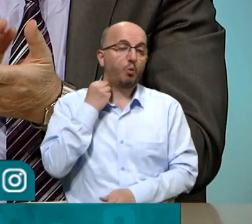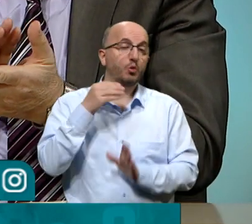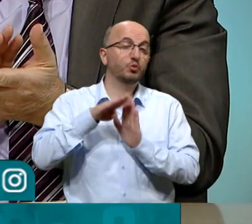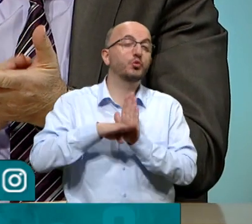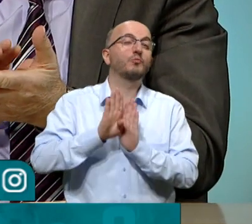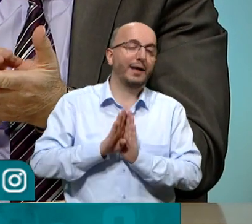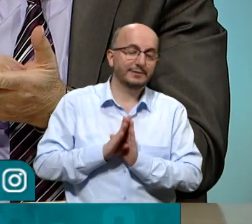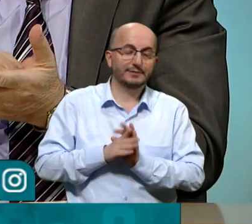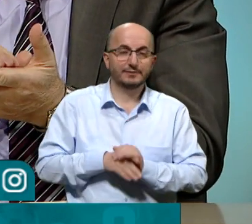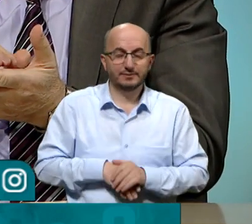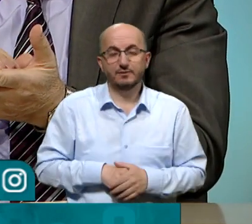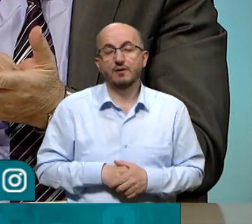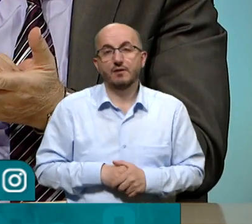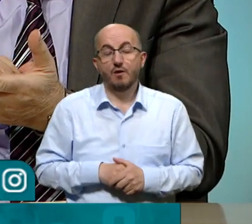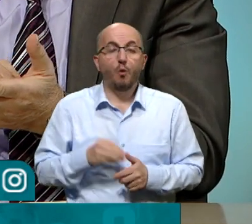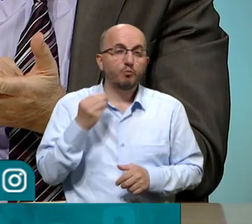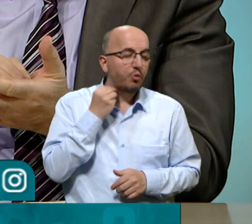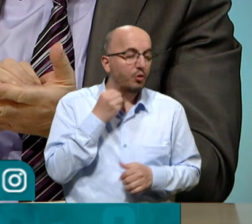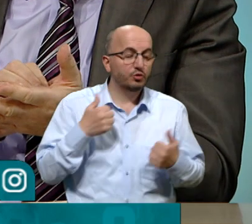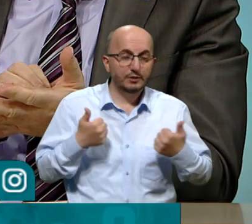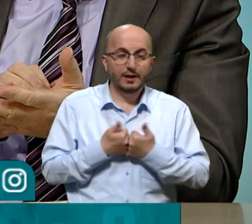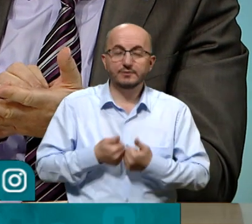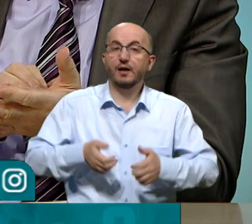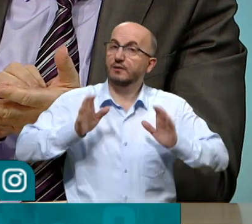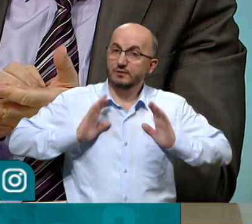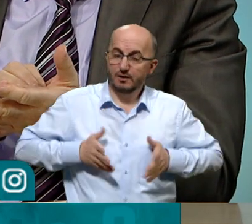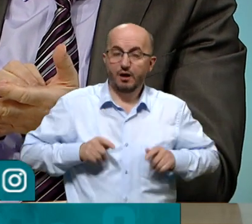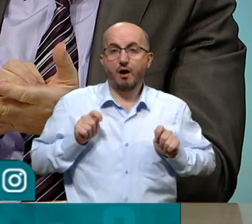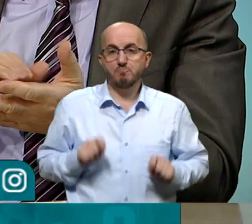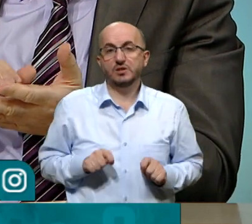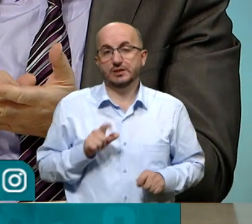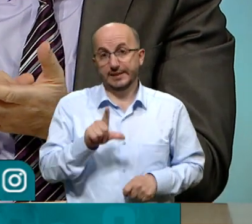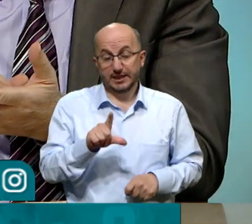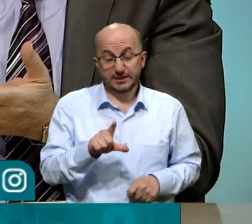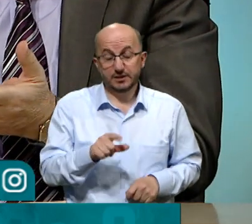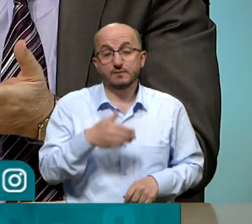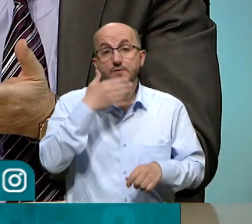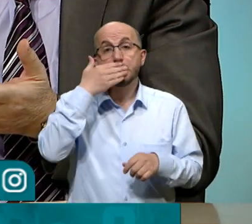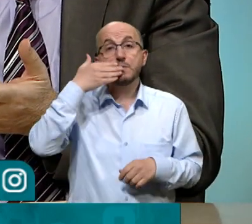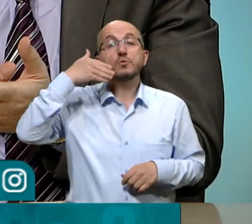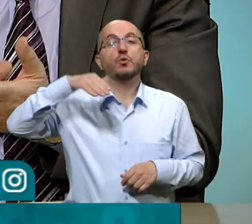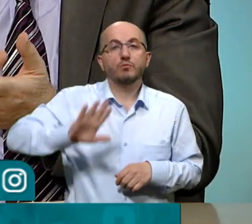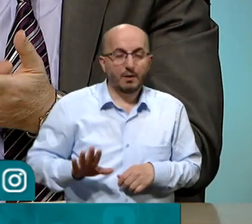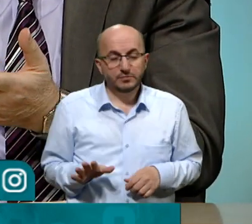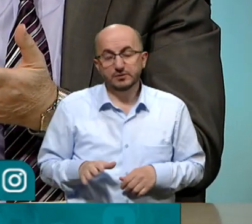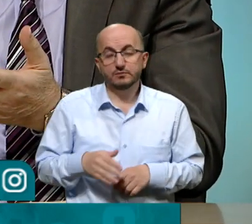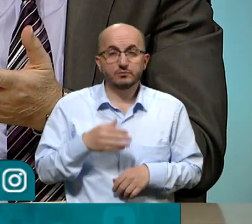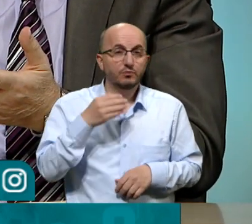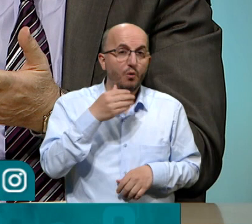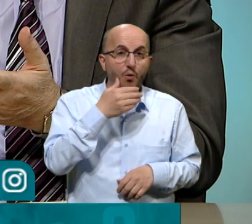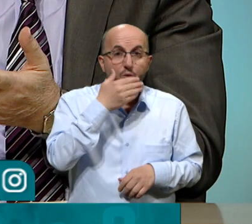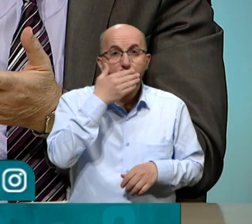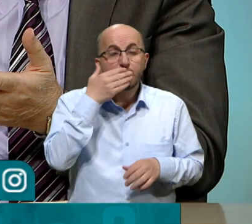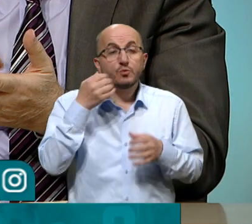Demek ki o zaman o borcu ne yapacak kaza ile yerine getirecek korkuç tutmamış tutmama